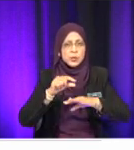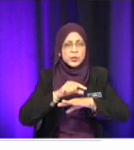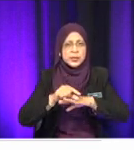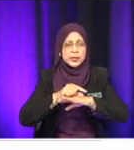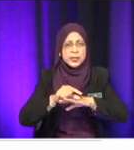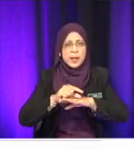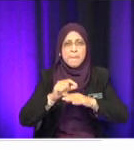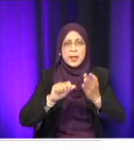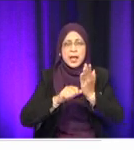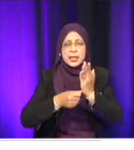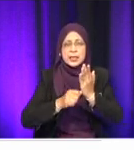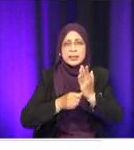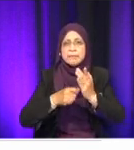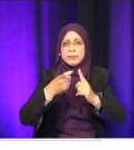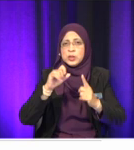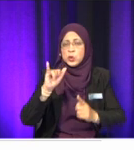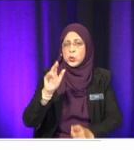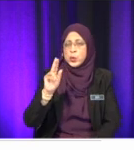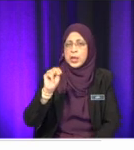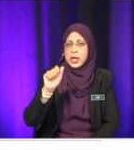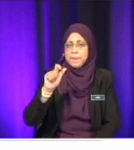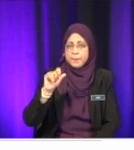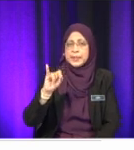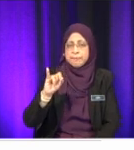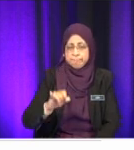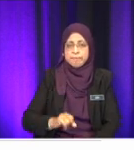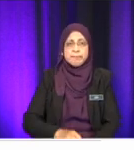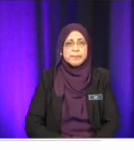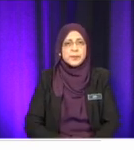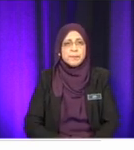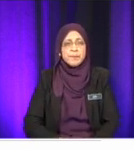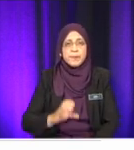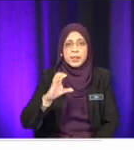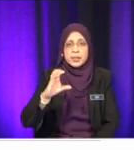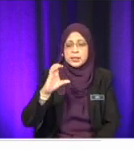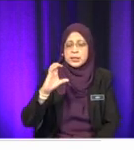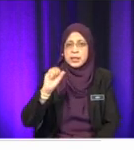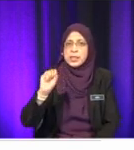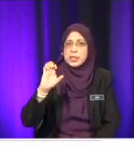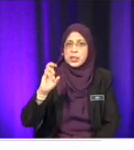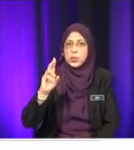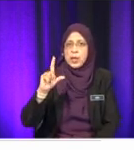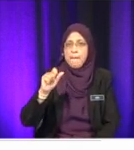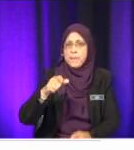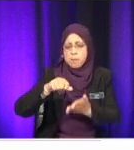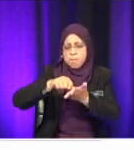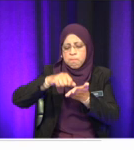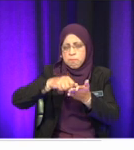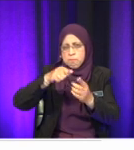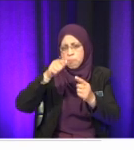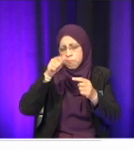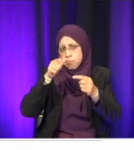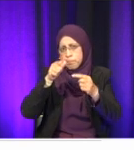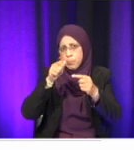berasal dari perkataan Yunani yaitu scapil yang bermaksud mengukir memotong menarik dan